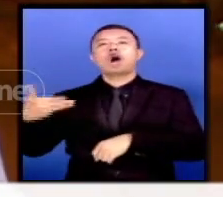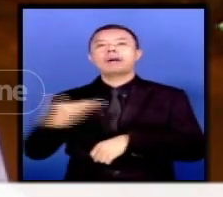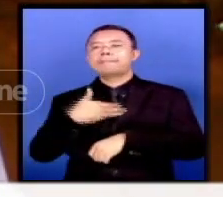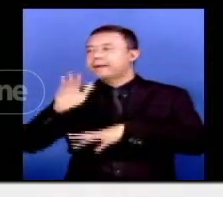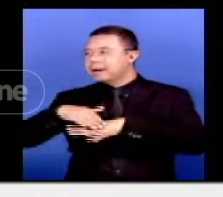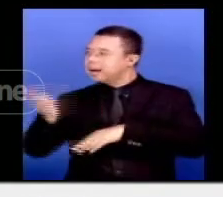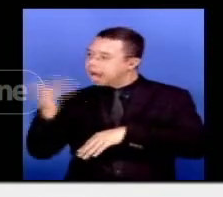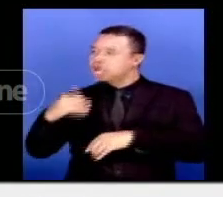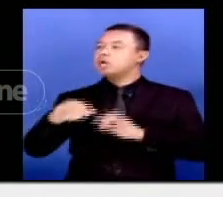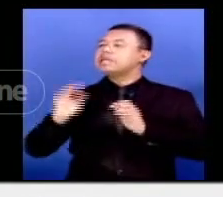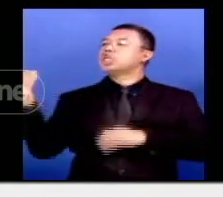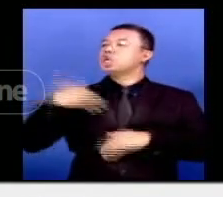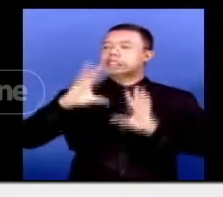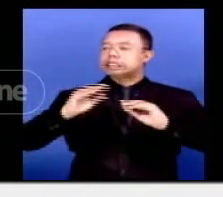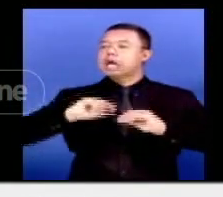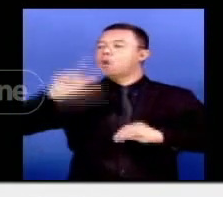di luar negeri.